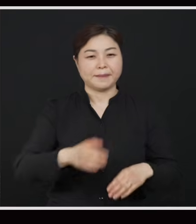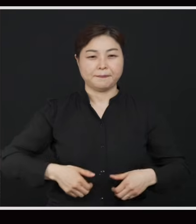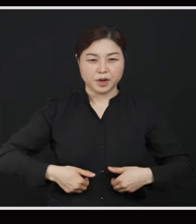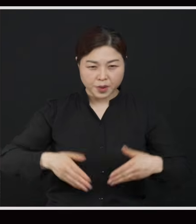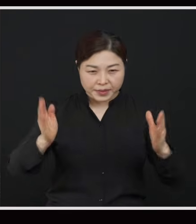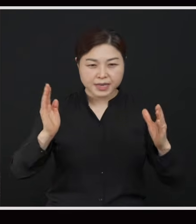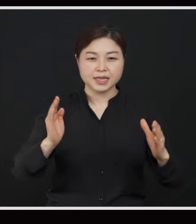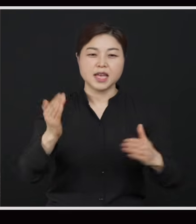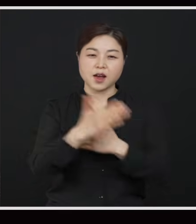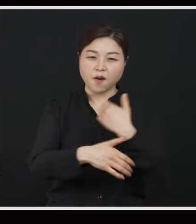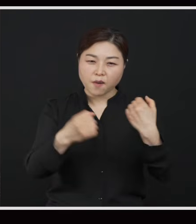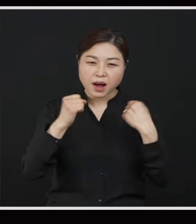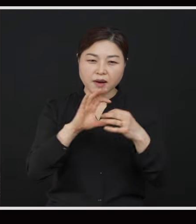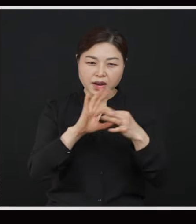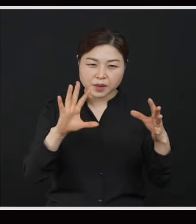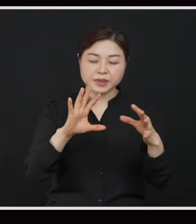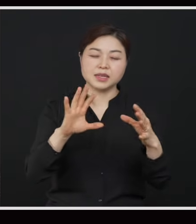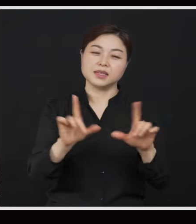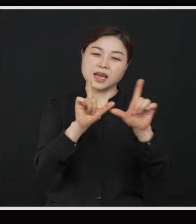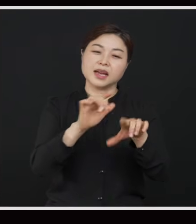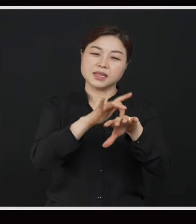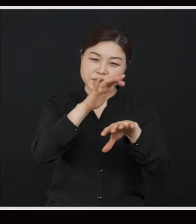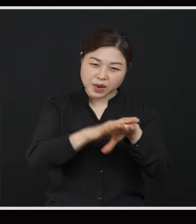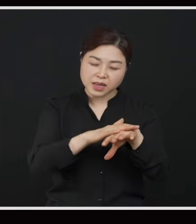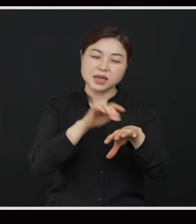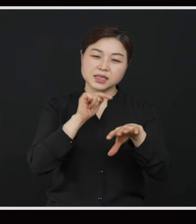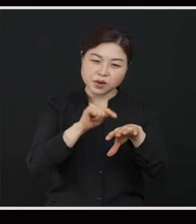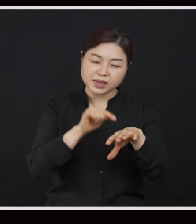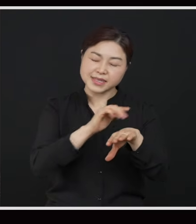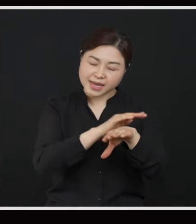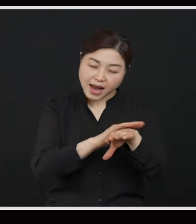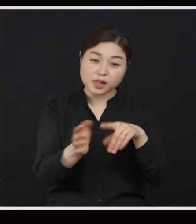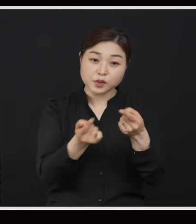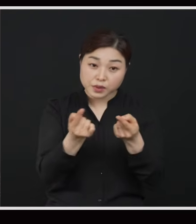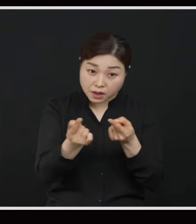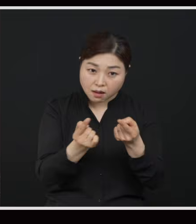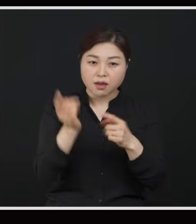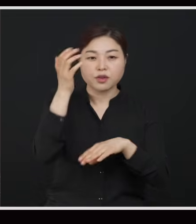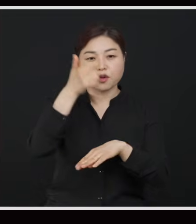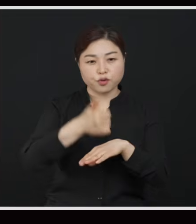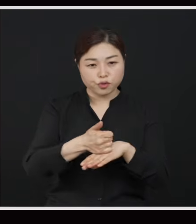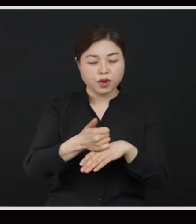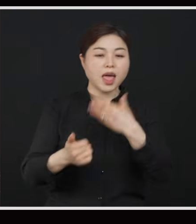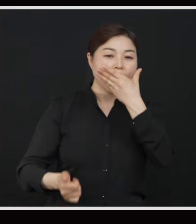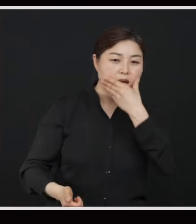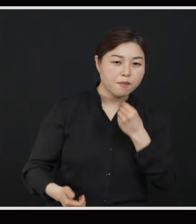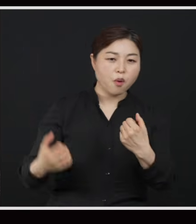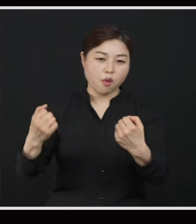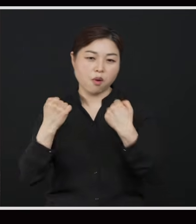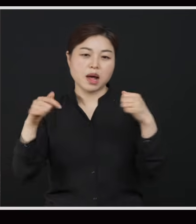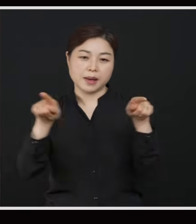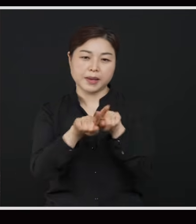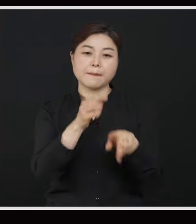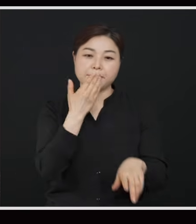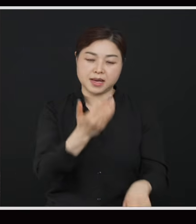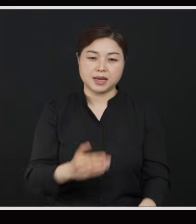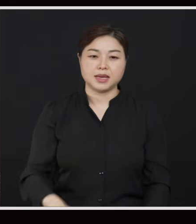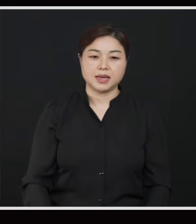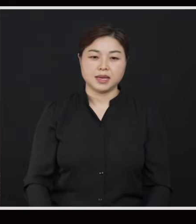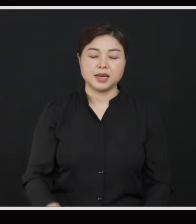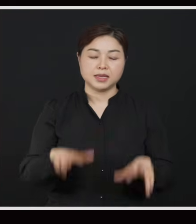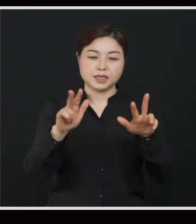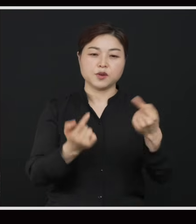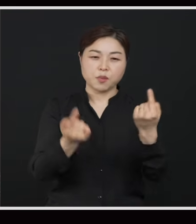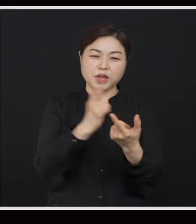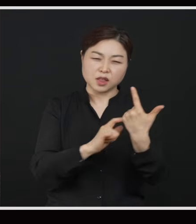과도한 불필요한 건강하지 않은 생활 습관만 정복을 한다면은 행복과 건강이 공존할